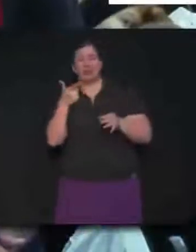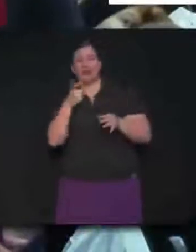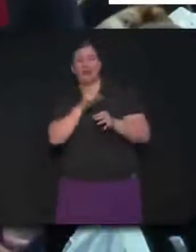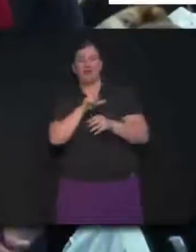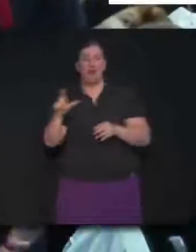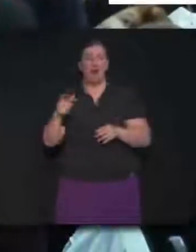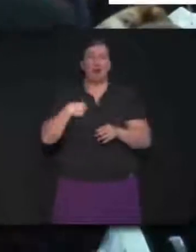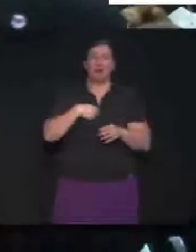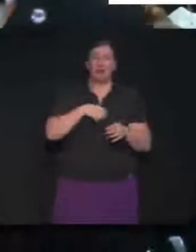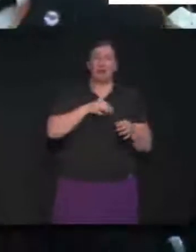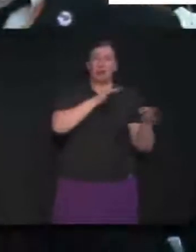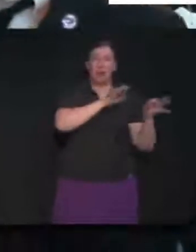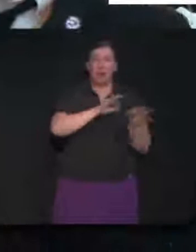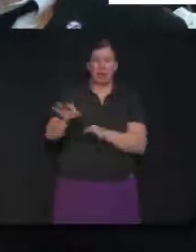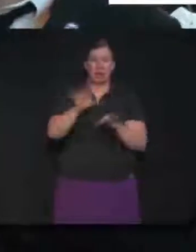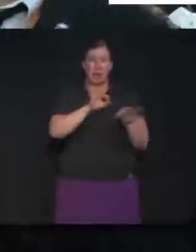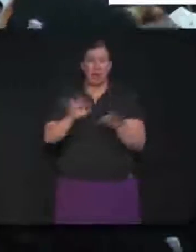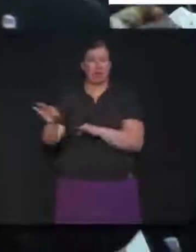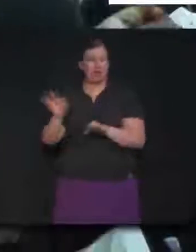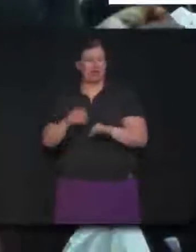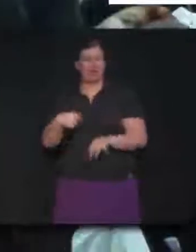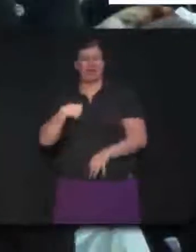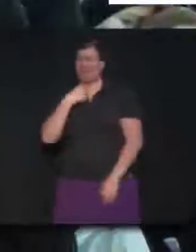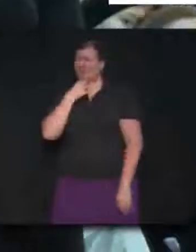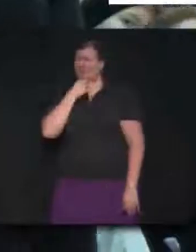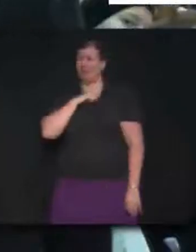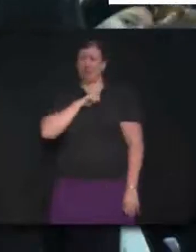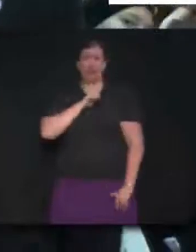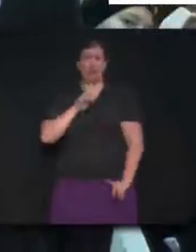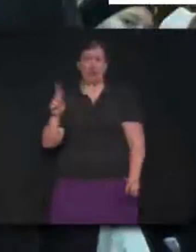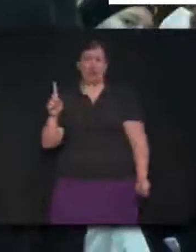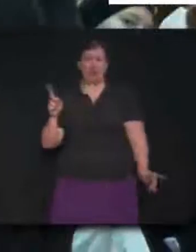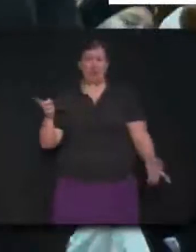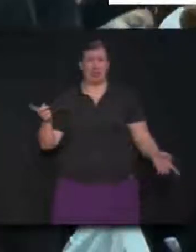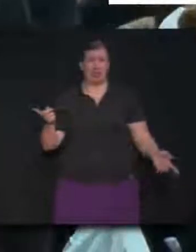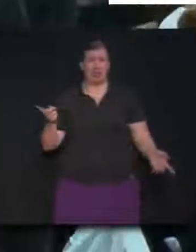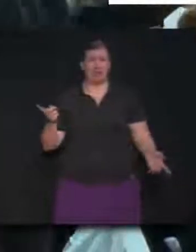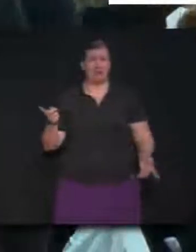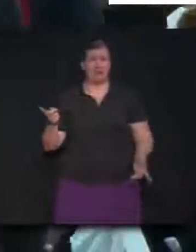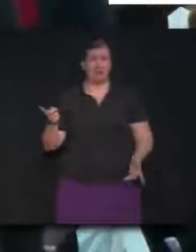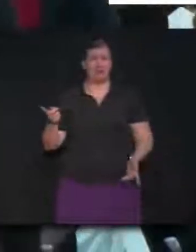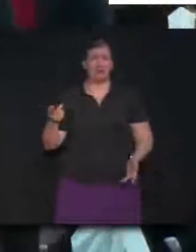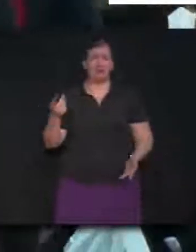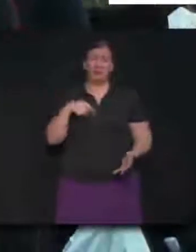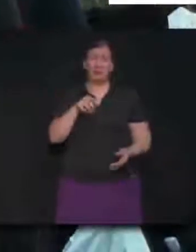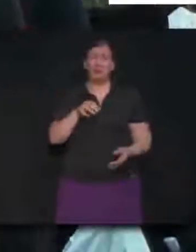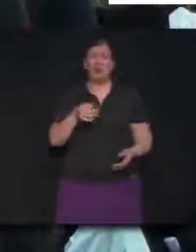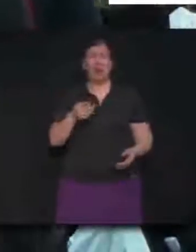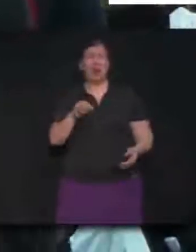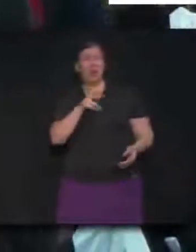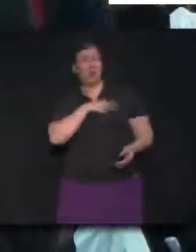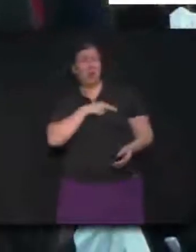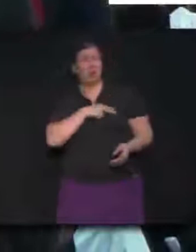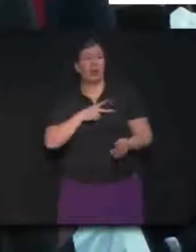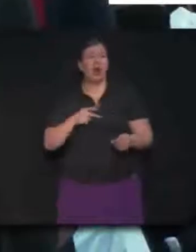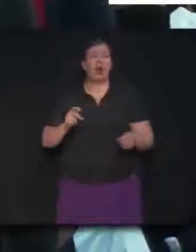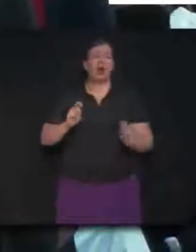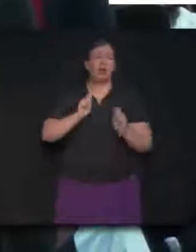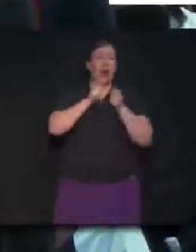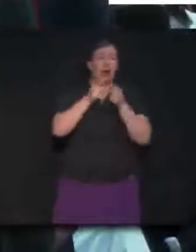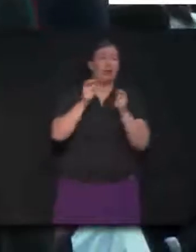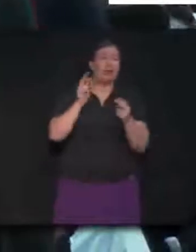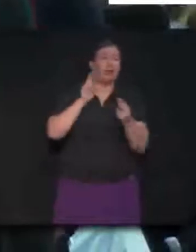regelmäßig stattfinden und zu denen man dann lokalantragstreffen man Besitzungen vorbereitungssachen Diskussion machen kann